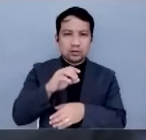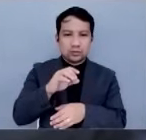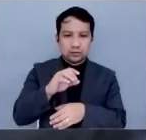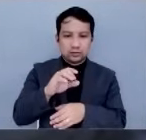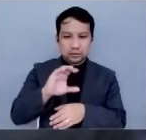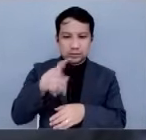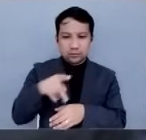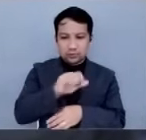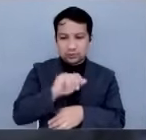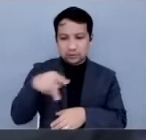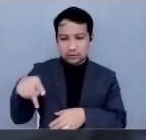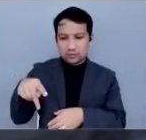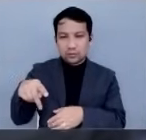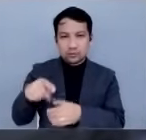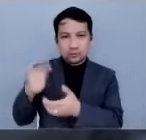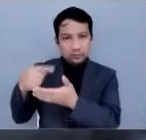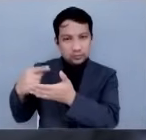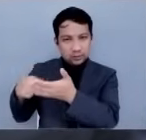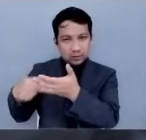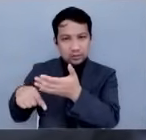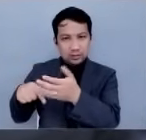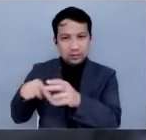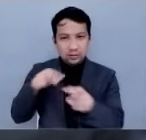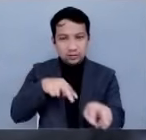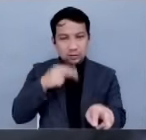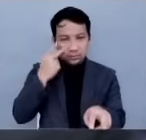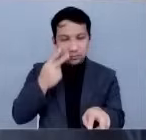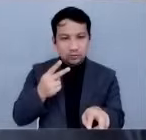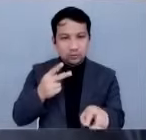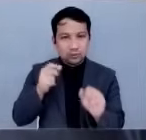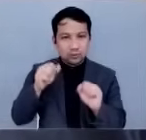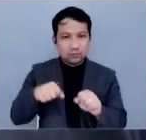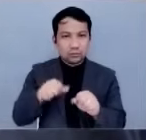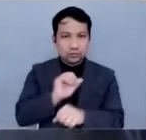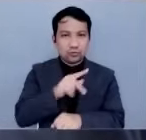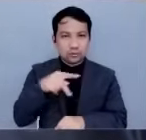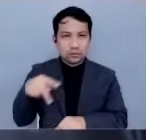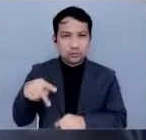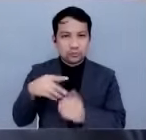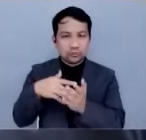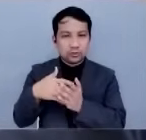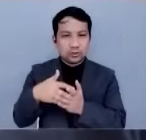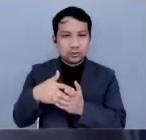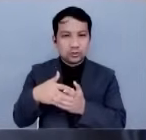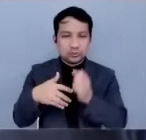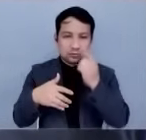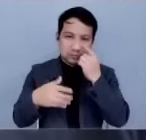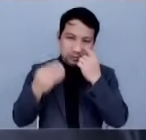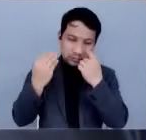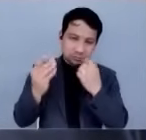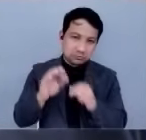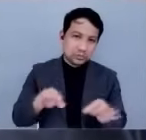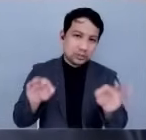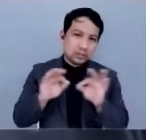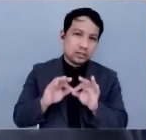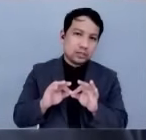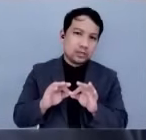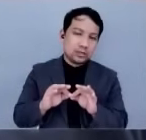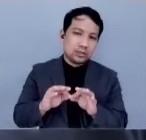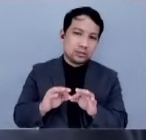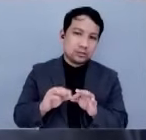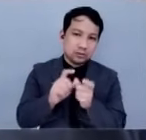ko i-check. Check means look for vulnerability, yung application. Incident o cyber incident, itong editor na